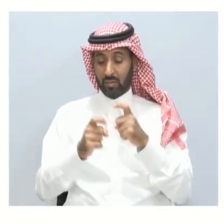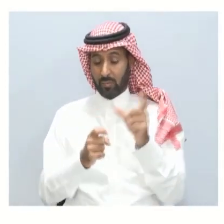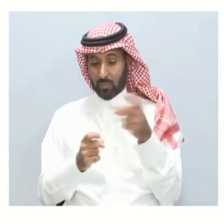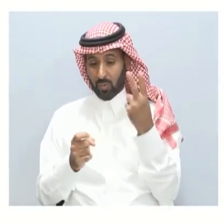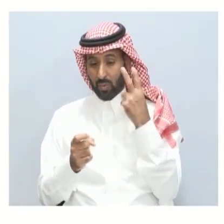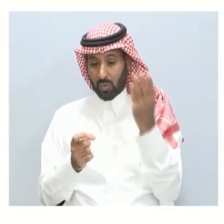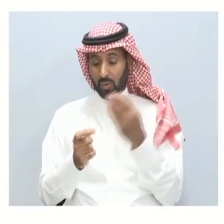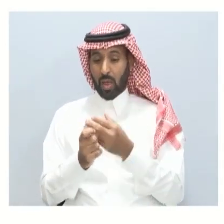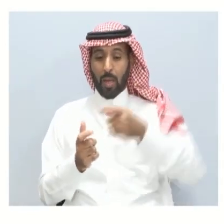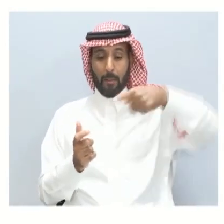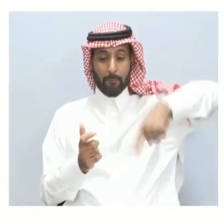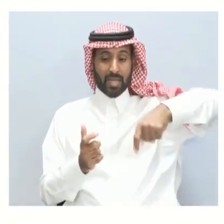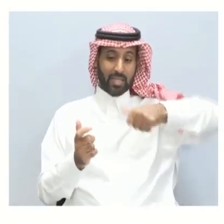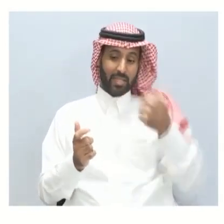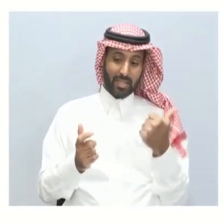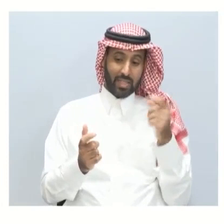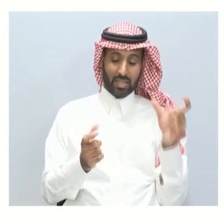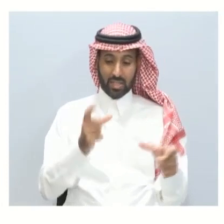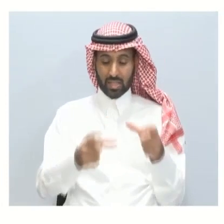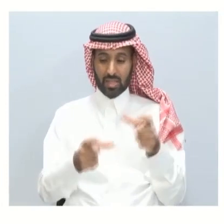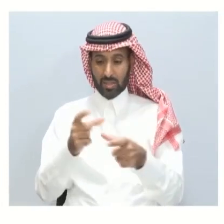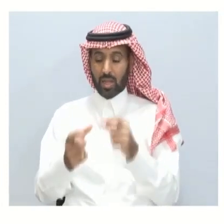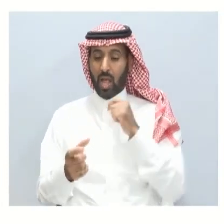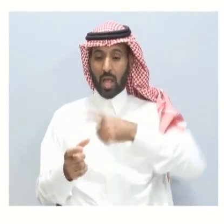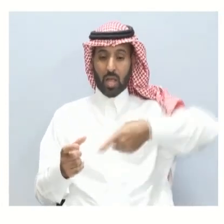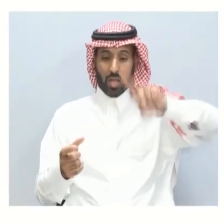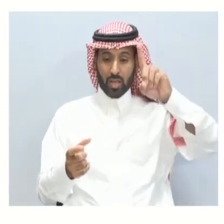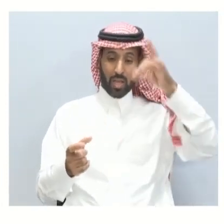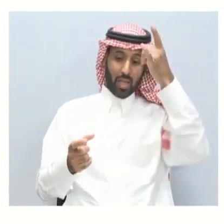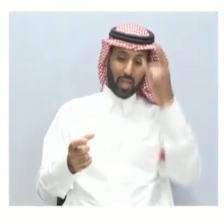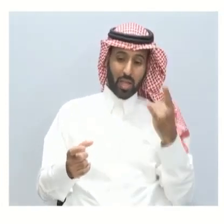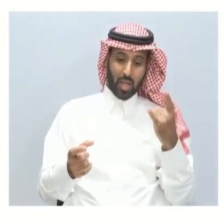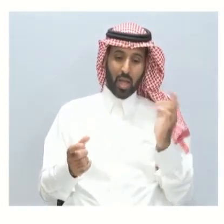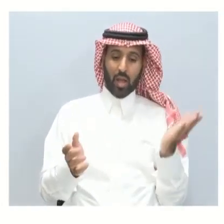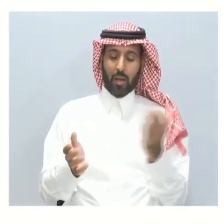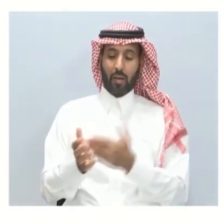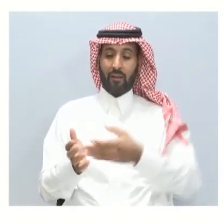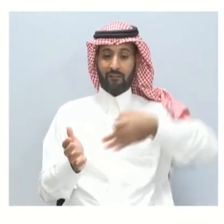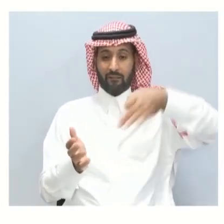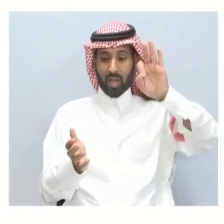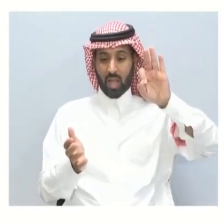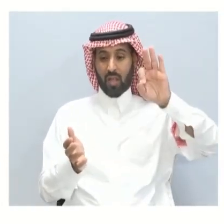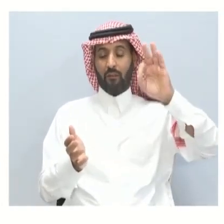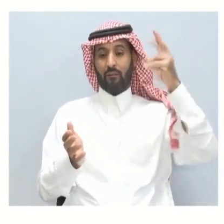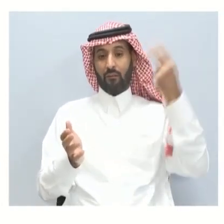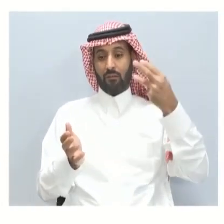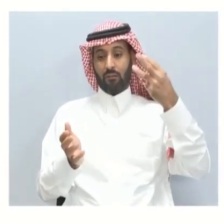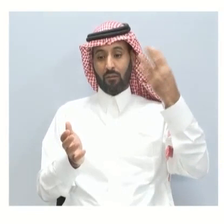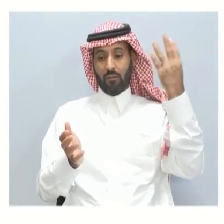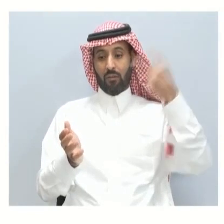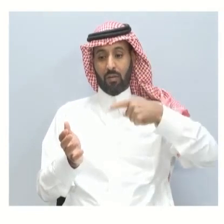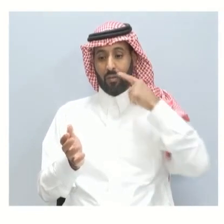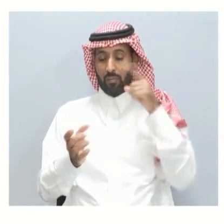في البي سته هي سته مجموعات في الدي عشره اذا عشره مجموعات في 14 اذا 14